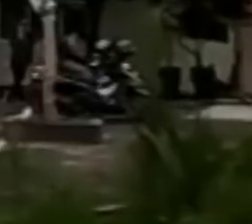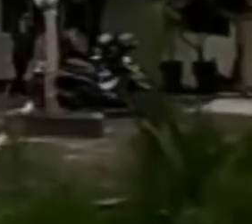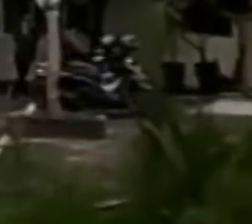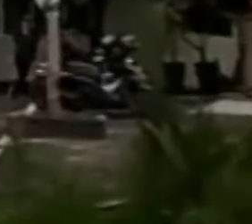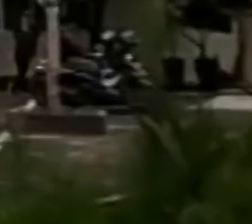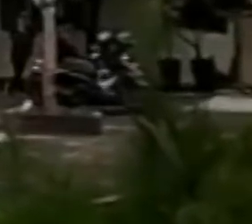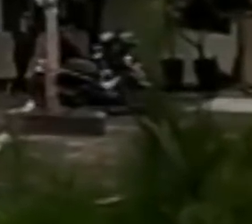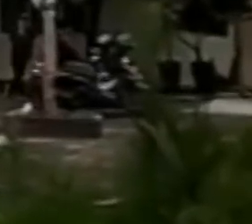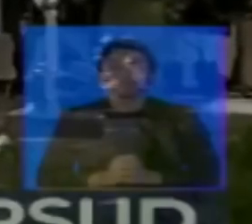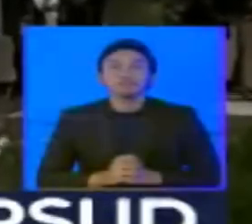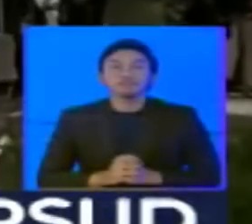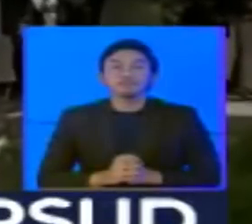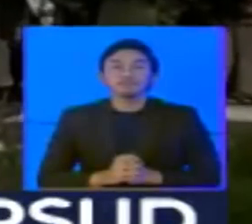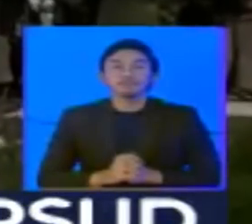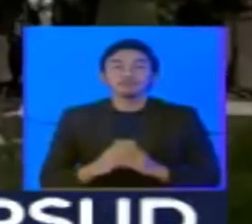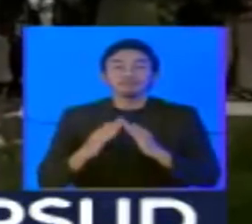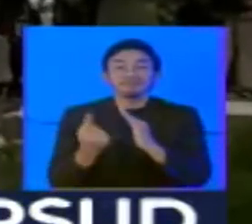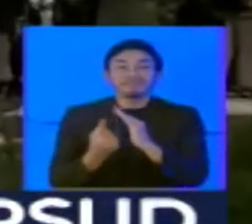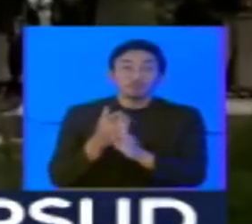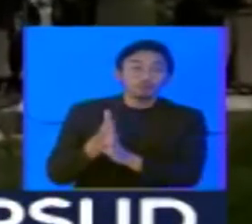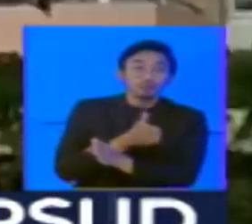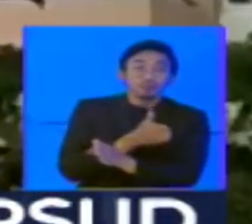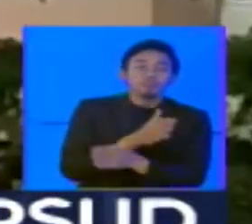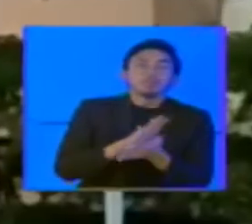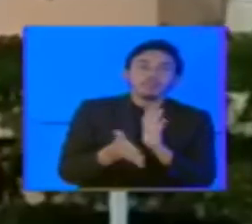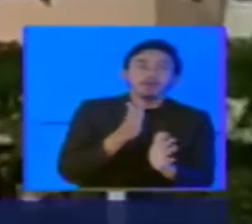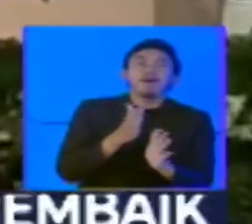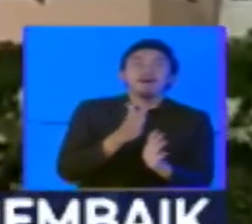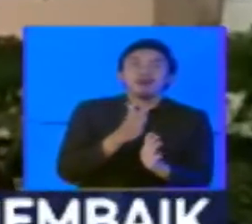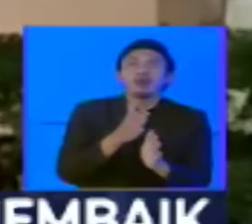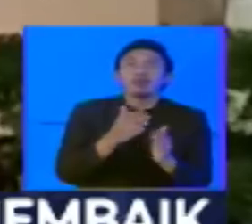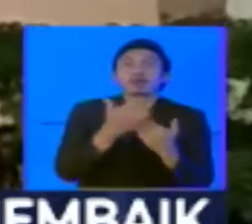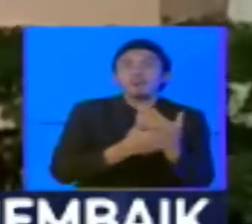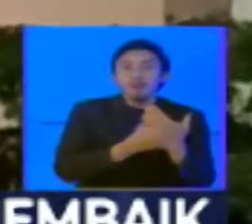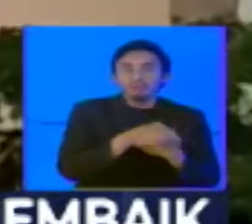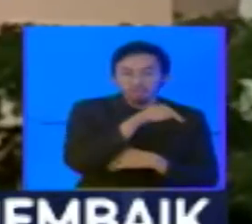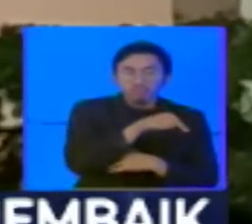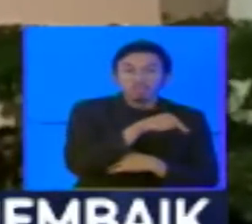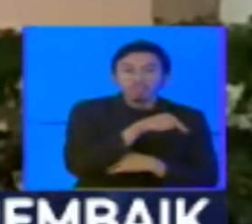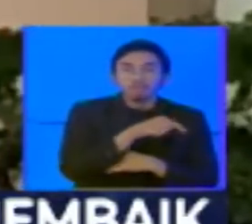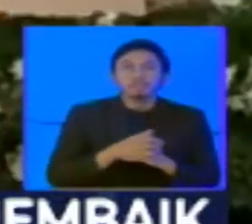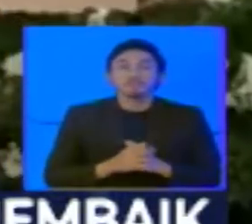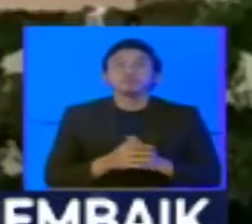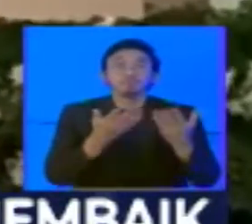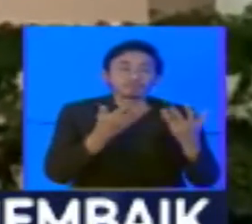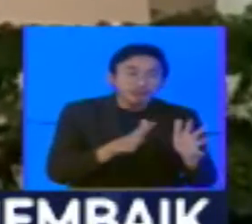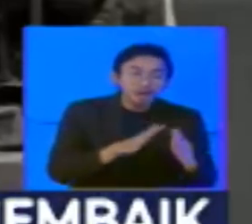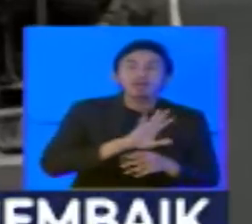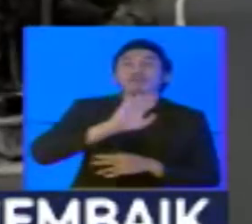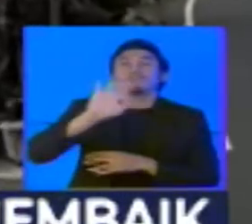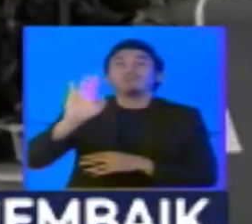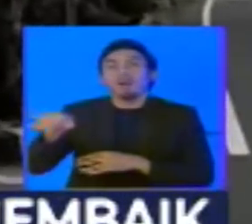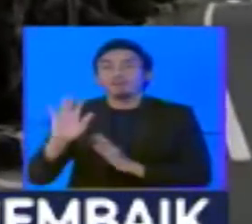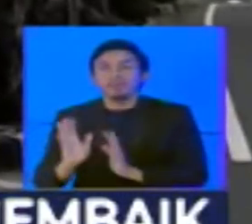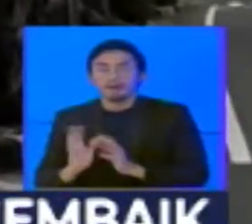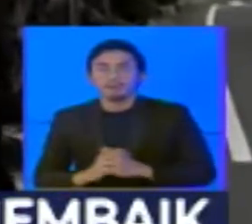isolasi, pasien ini sempat dirawat pada 16 Maret lalu dan dipulangkan setelah kondisinya membaik. Sebelum dipulangkan, pihak